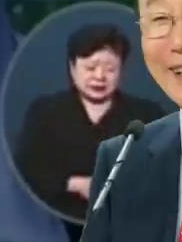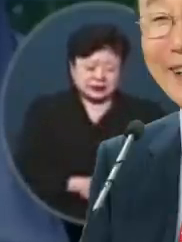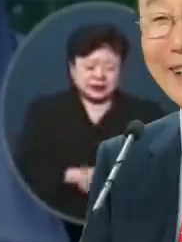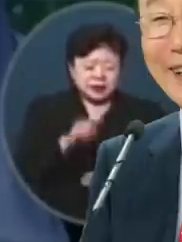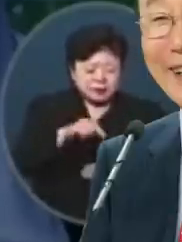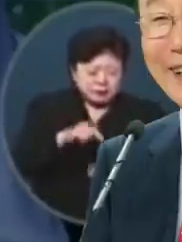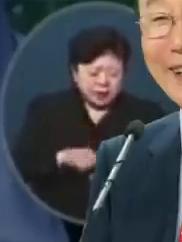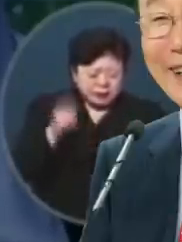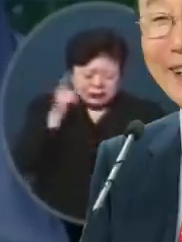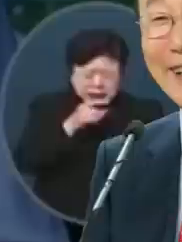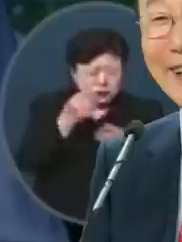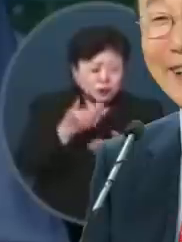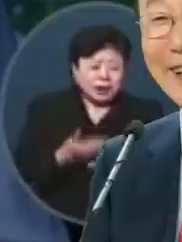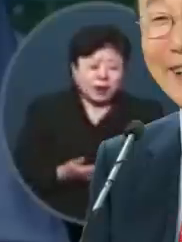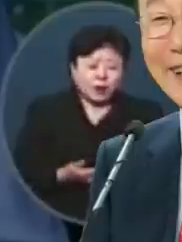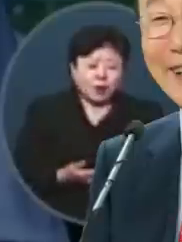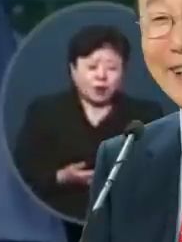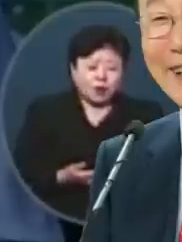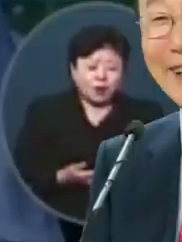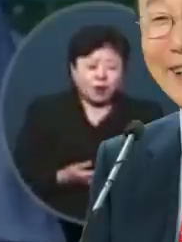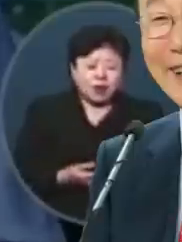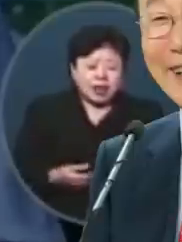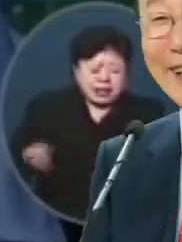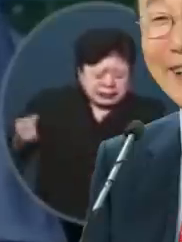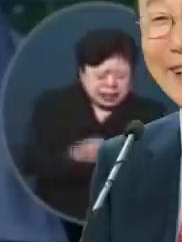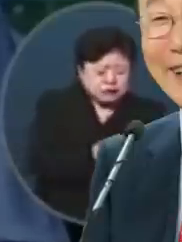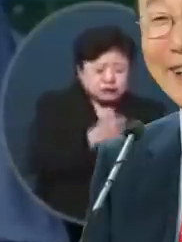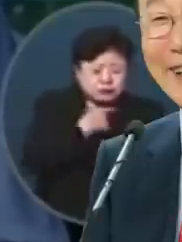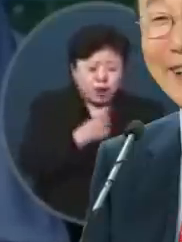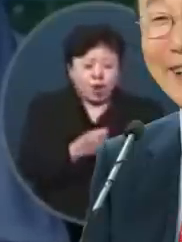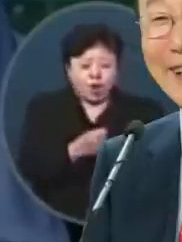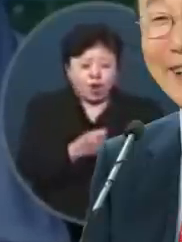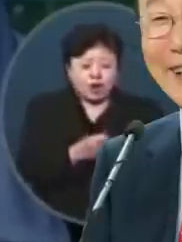마음의 상처도 오고 쥐어받고 싶은 생각도 나고.